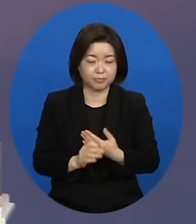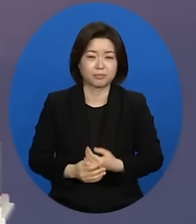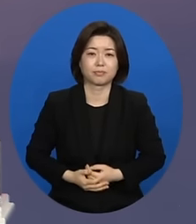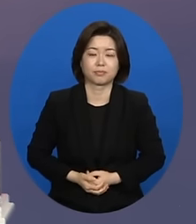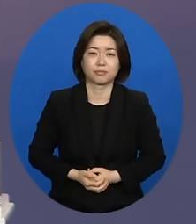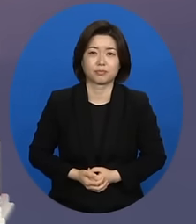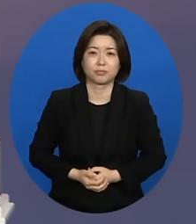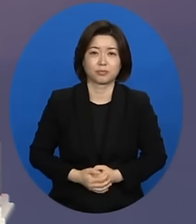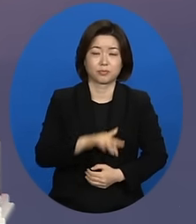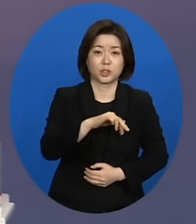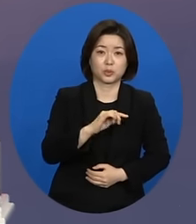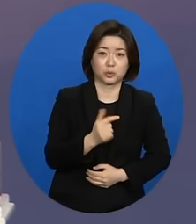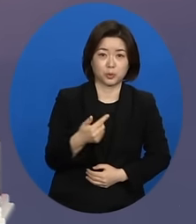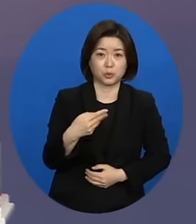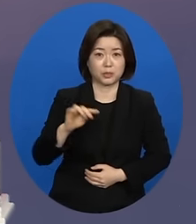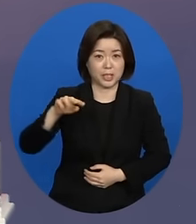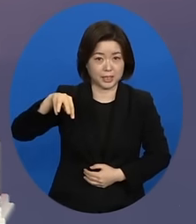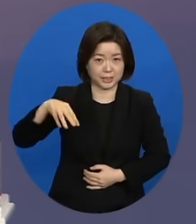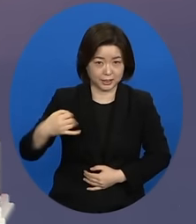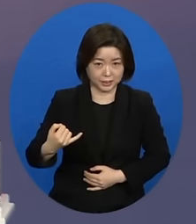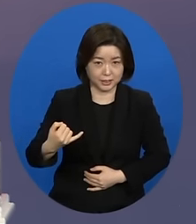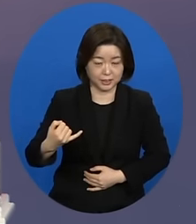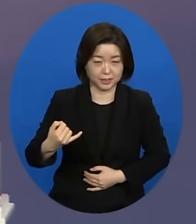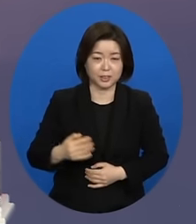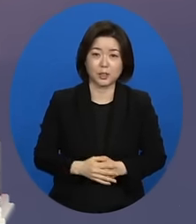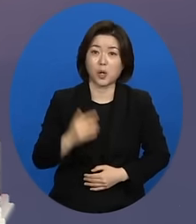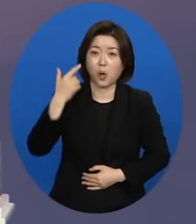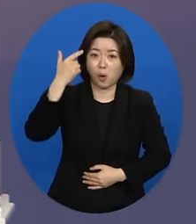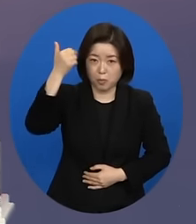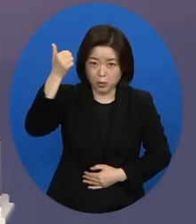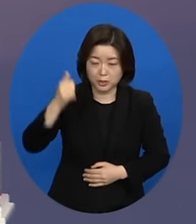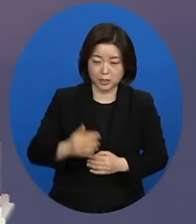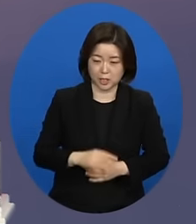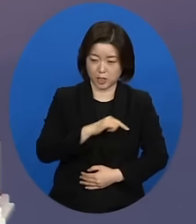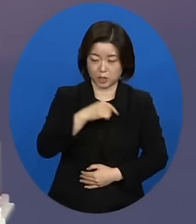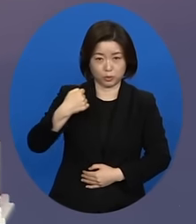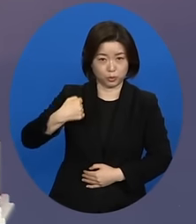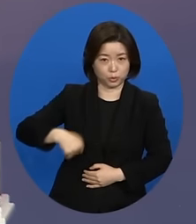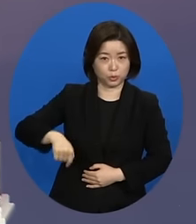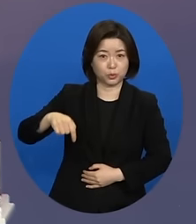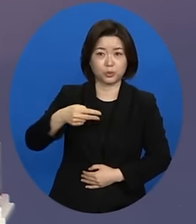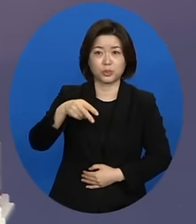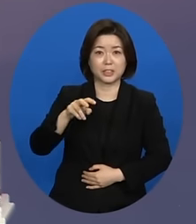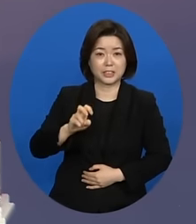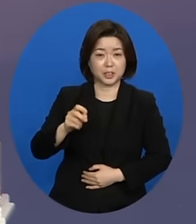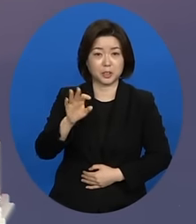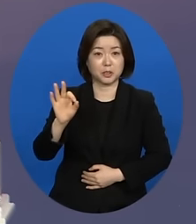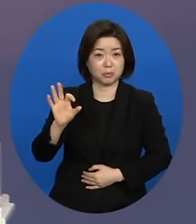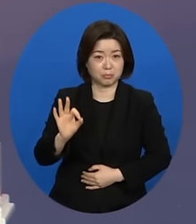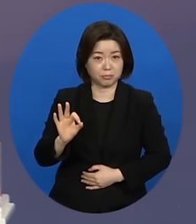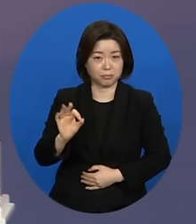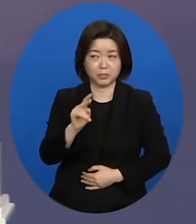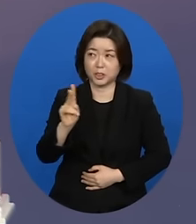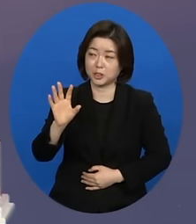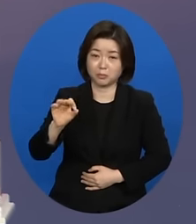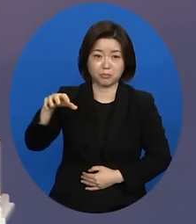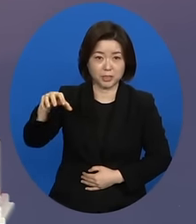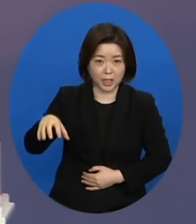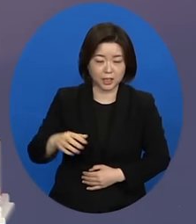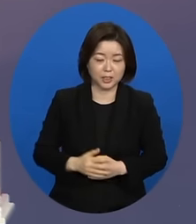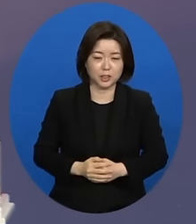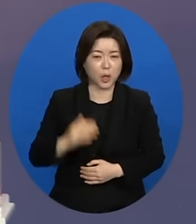존 로스 목사가 중국의 심양에서 우리 성경을